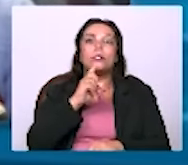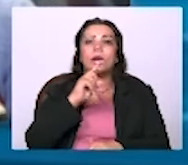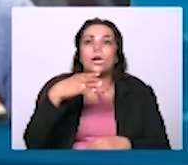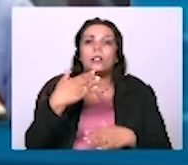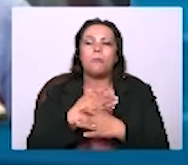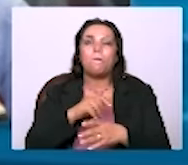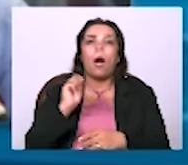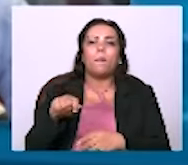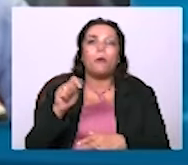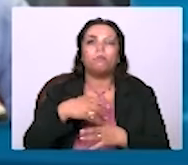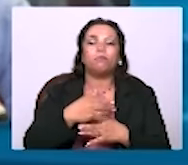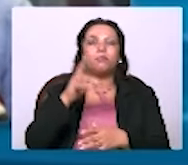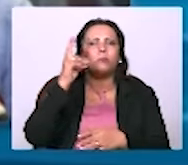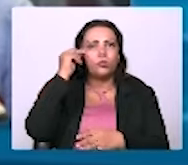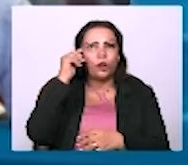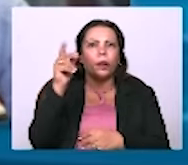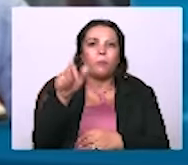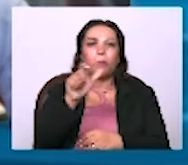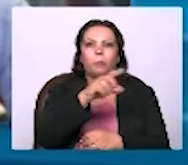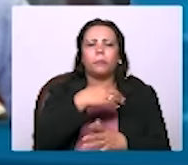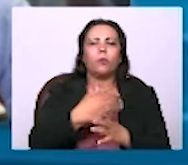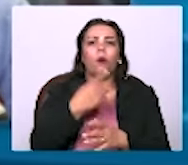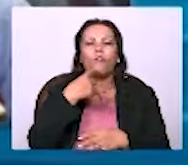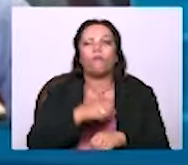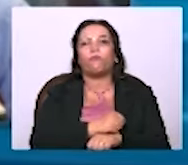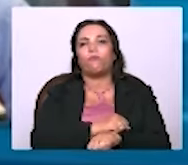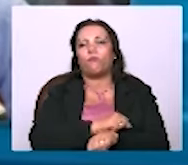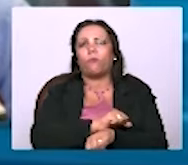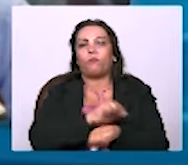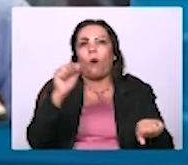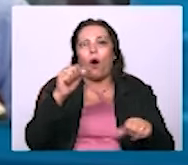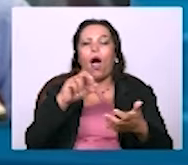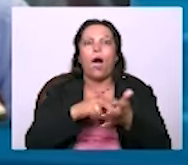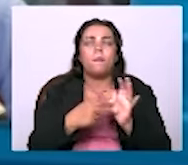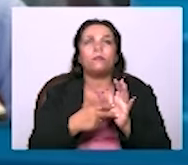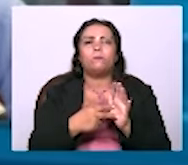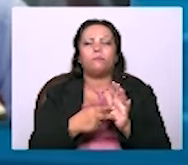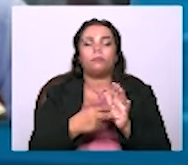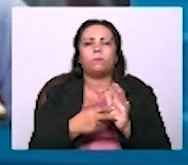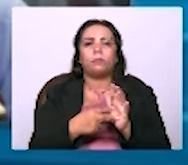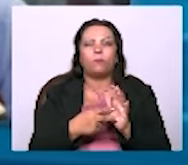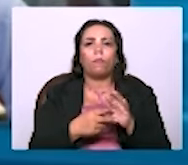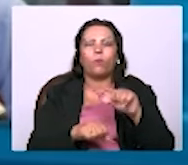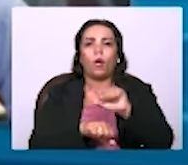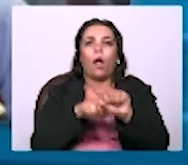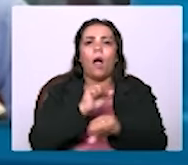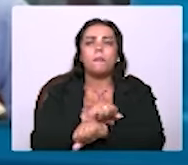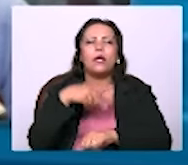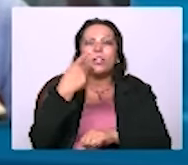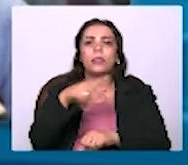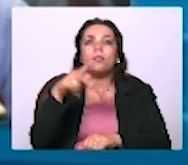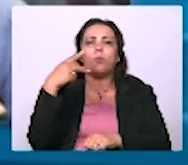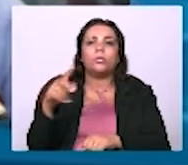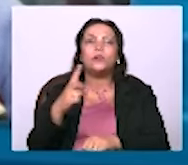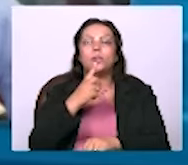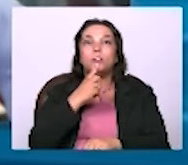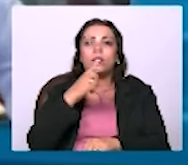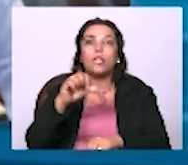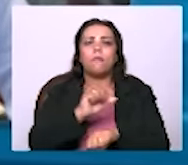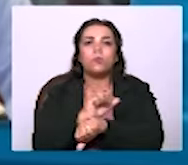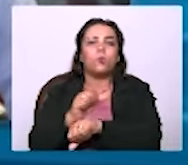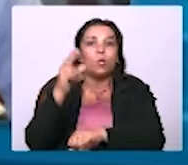احكام من محاكم اسرائيليه وخرج بعد قضاء مده 22 سنه في السجون